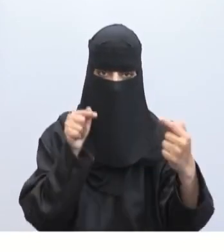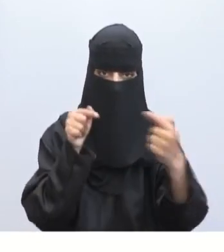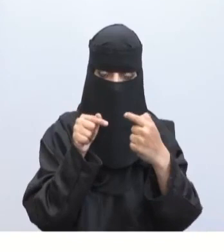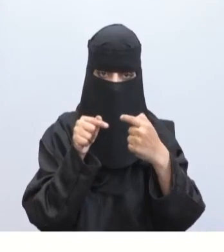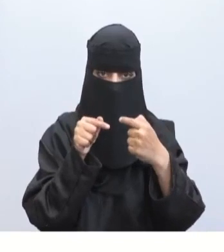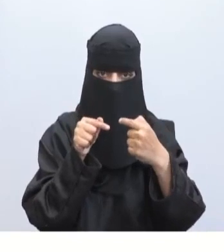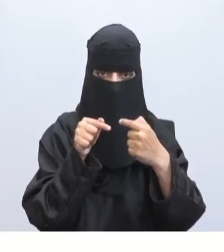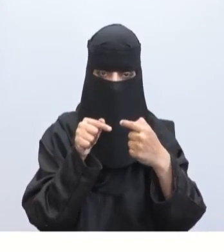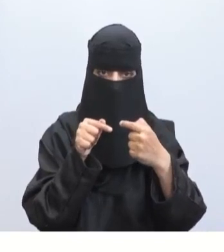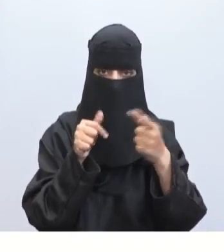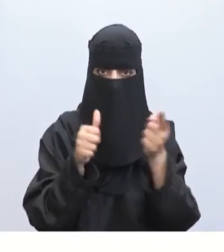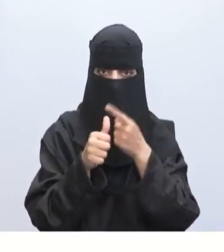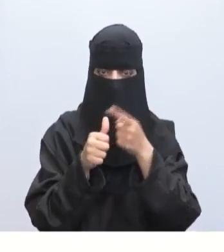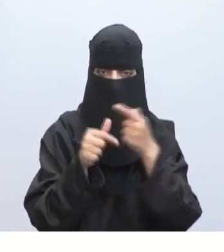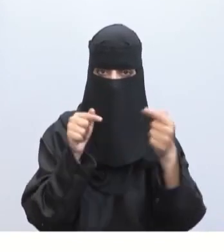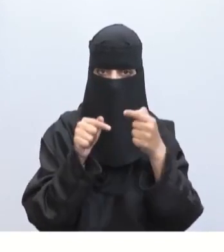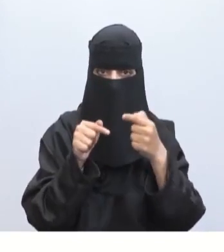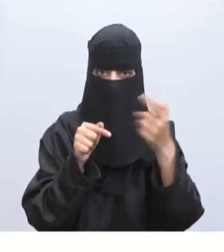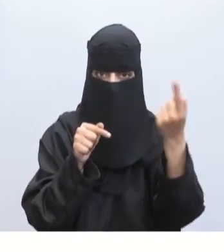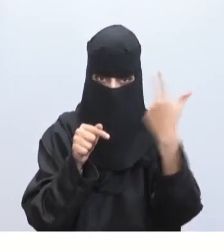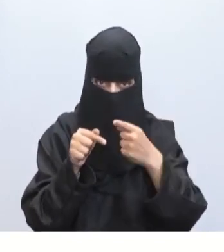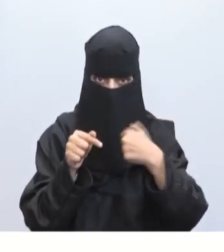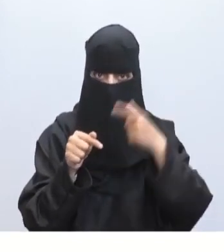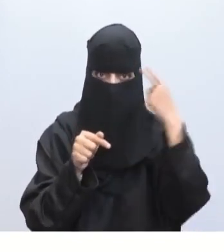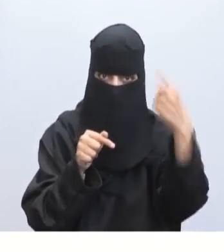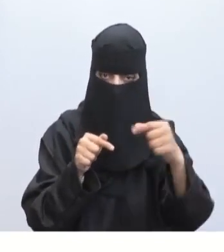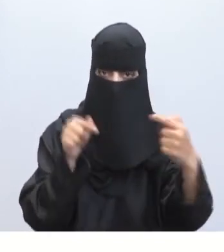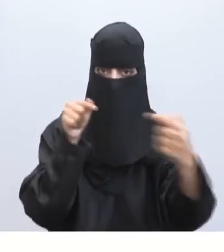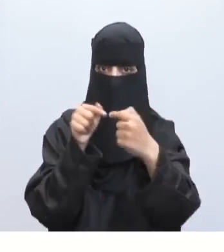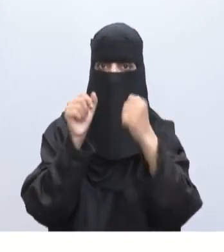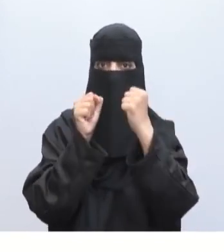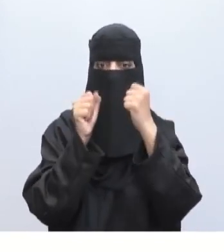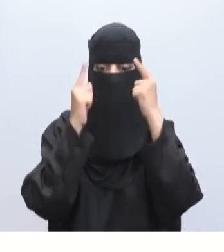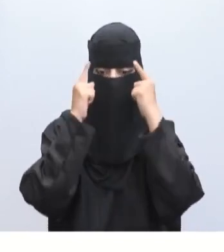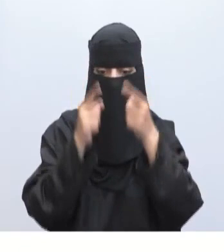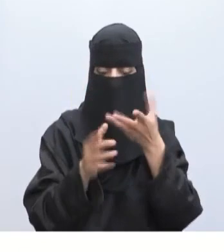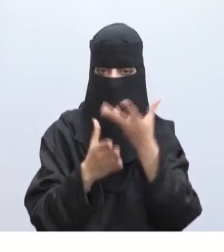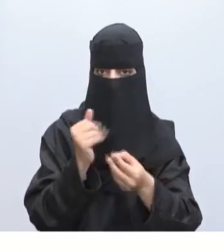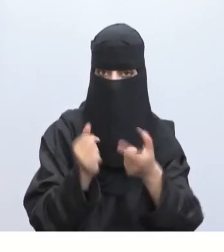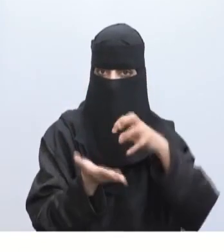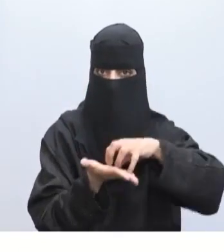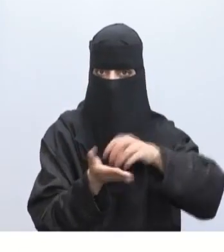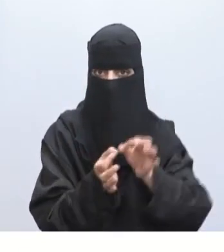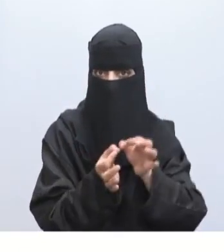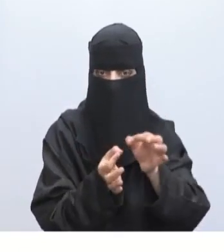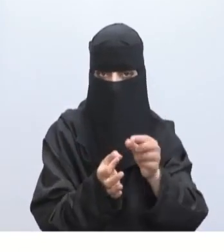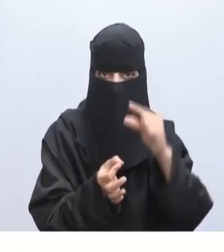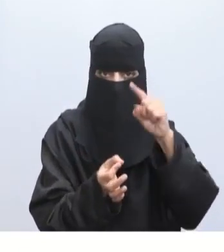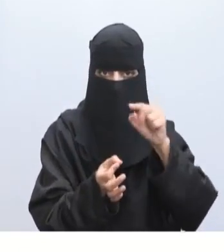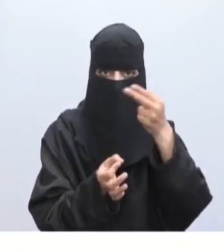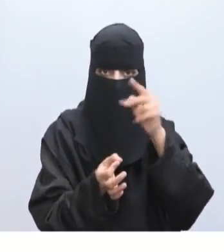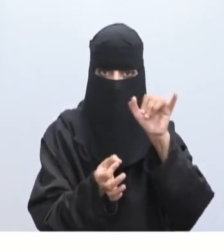من الطراز الاول ضد المعتدين حيث ولد رحمه الله في الدرعيه في